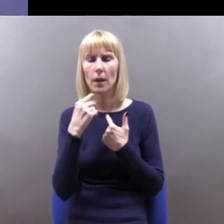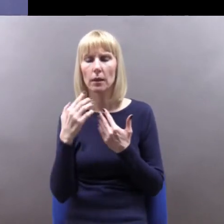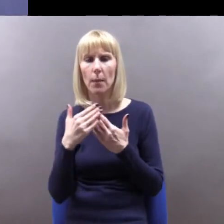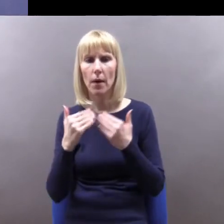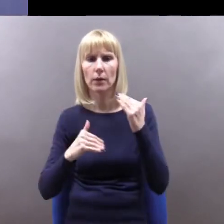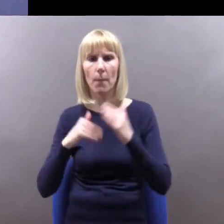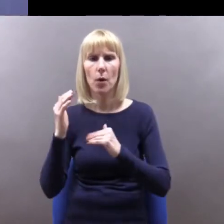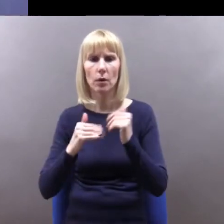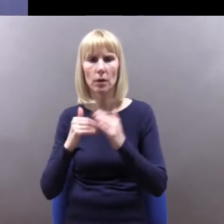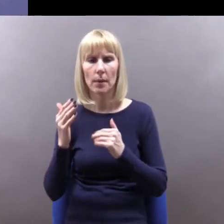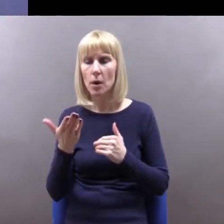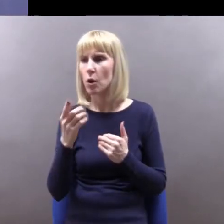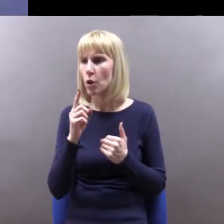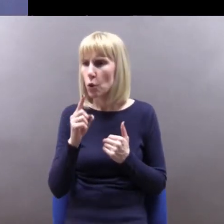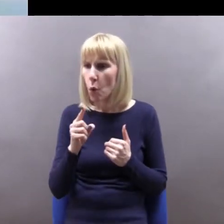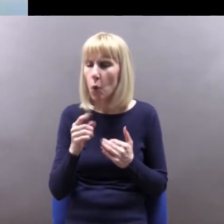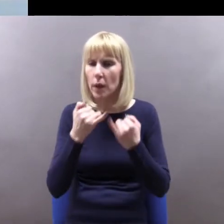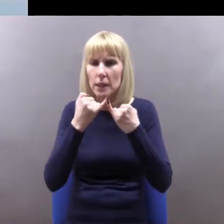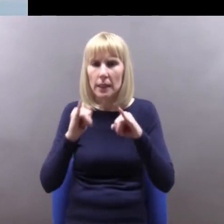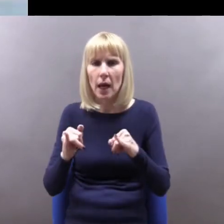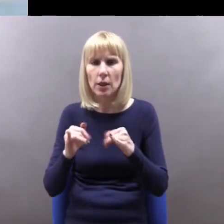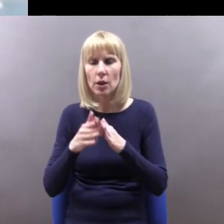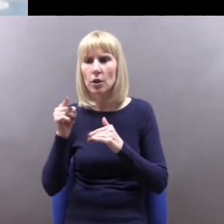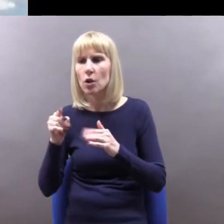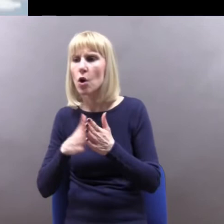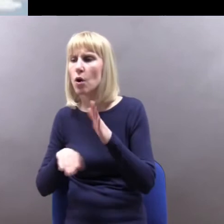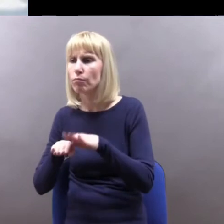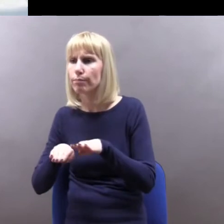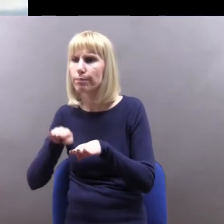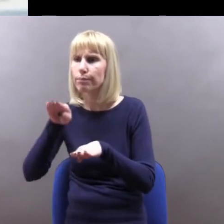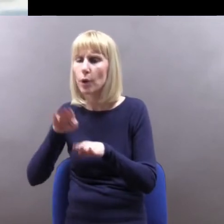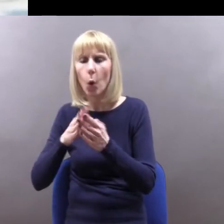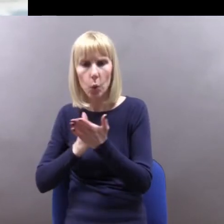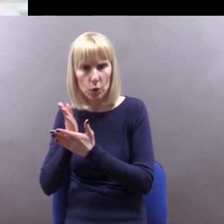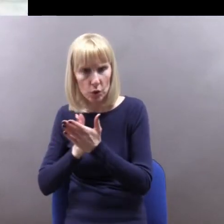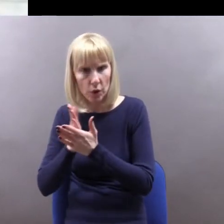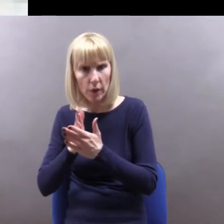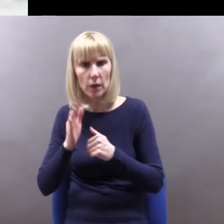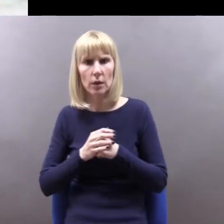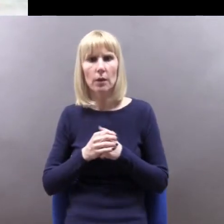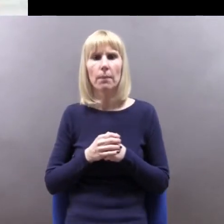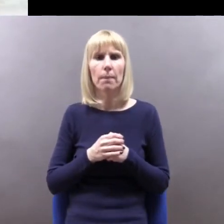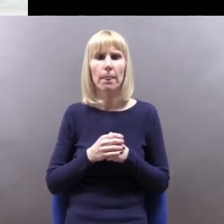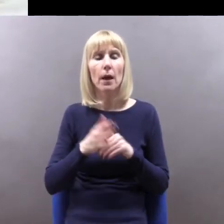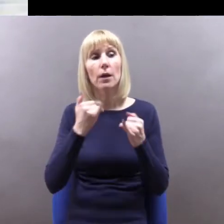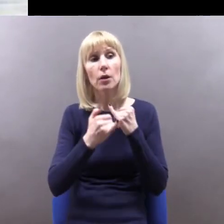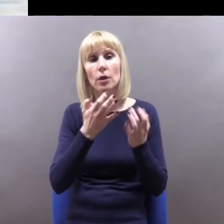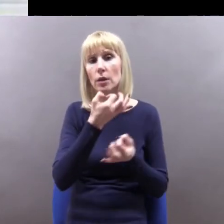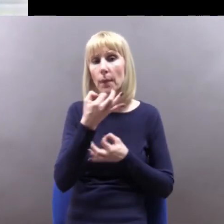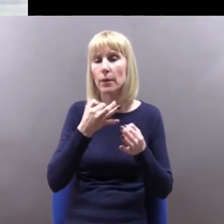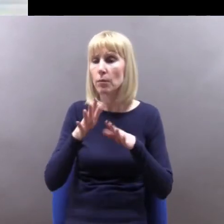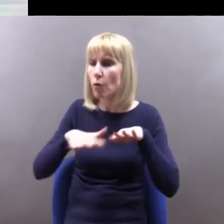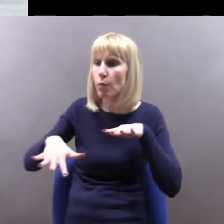sam, jesteś sobie sam sterem, żeglarzem i okrętem, używasz jej i wtedy okej. Natomiast no tak jak ustaliliśmy, w